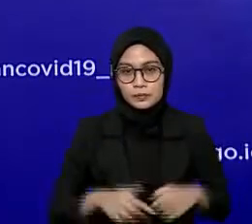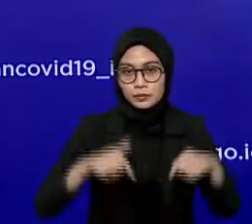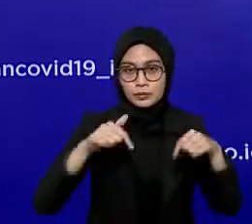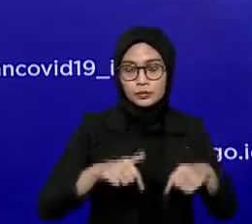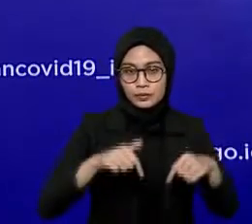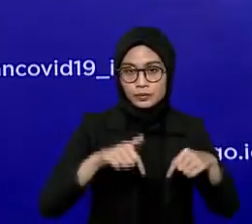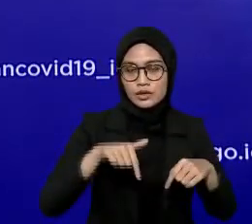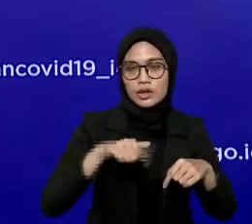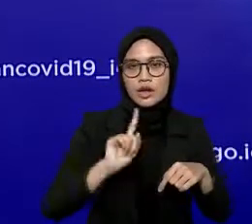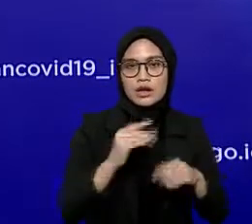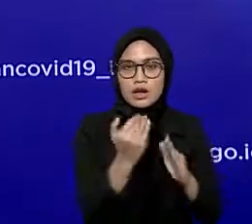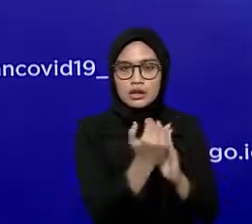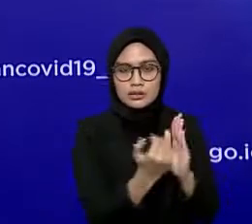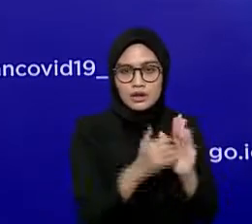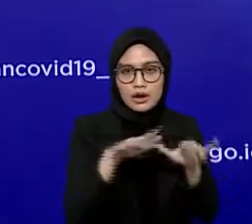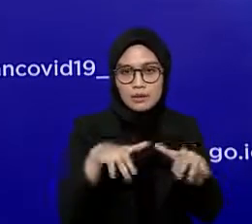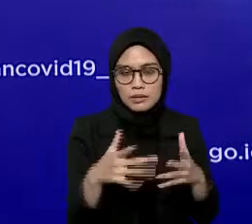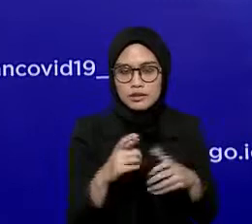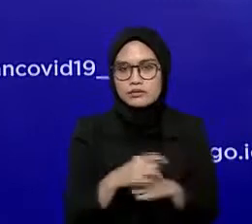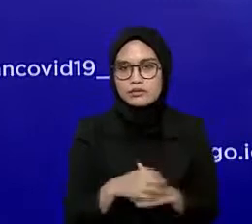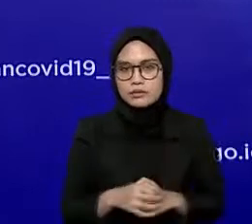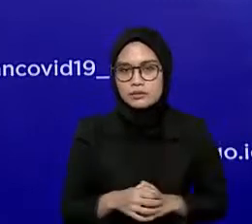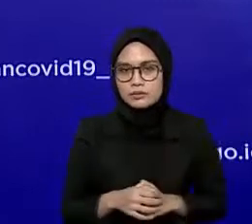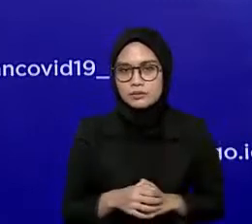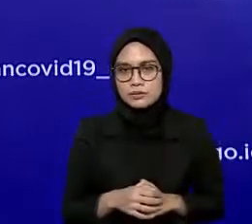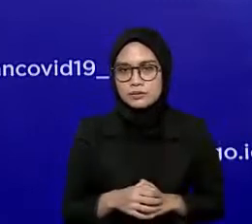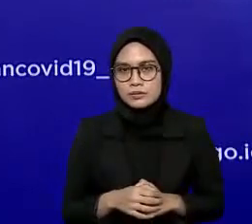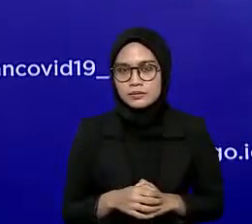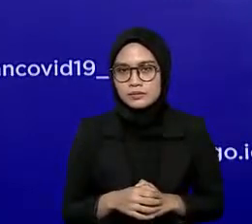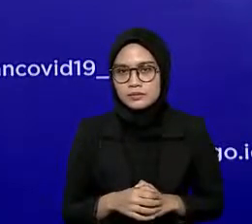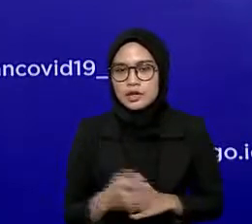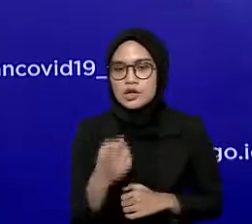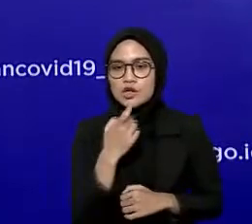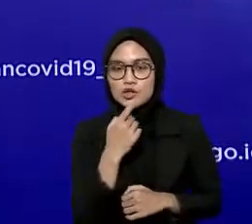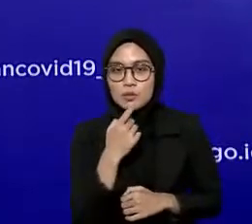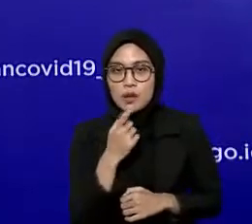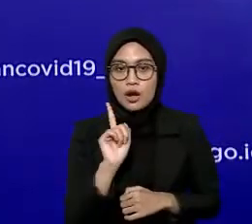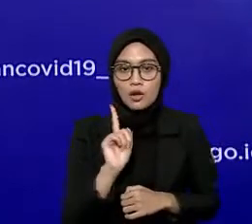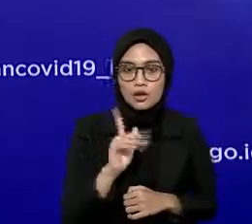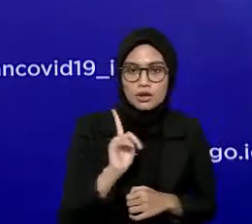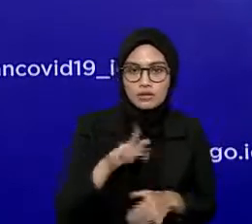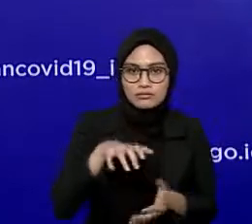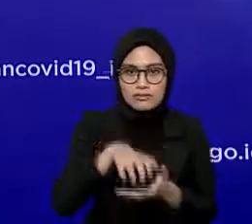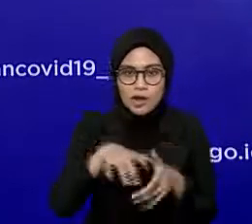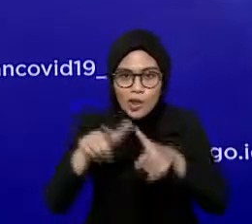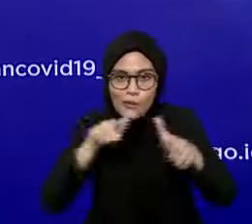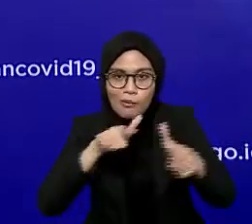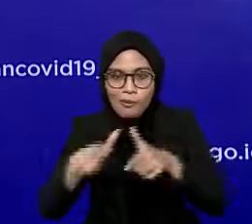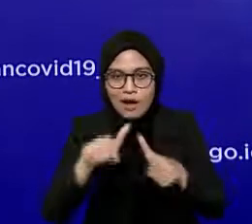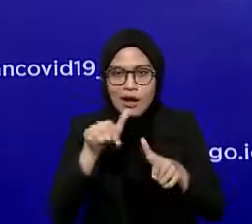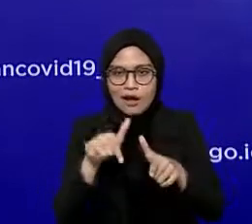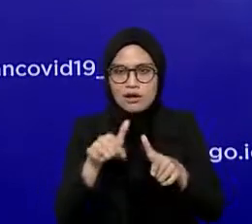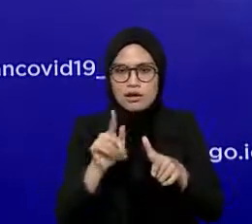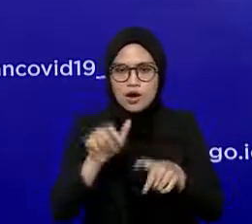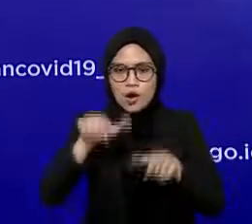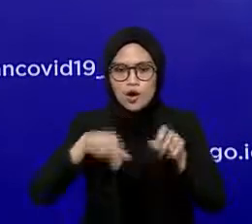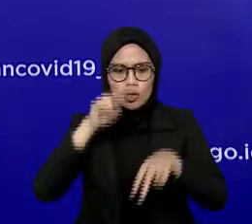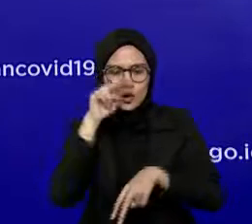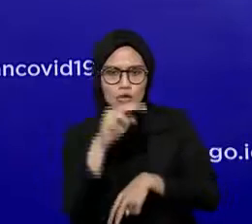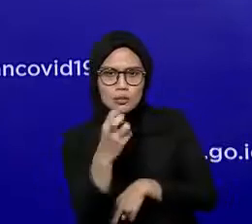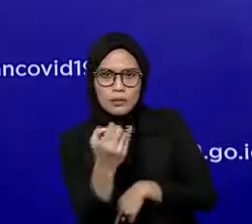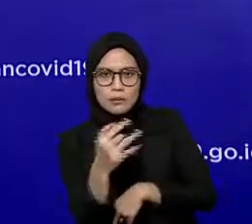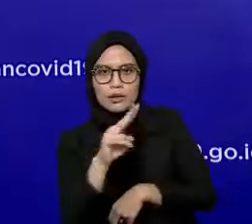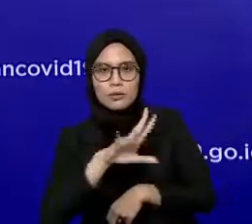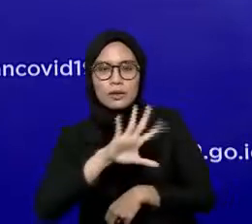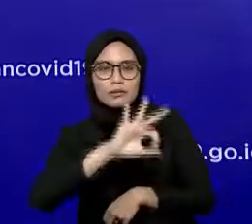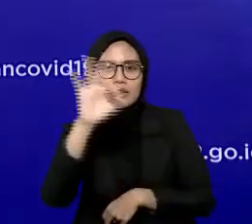atau DBL, yaitu uji coba pertandingan dengan kapasitas penonton maksimal 25% yang